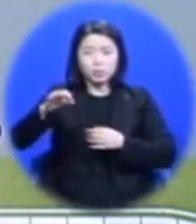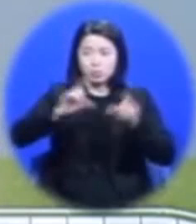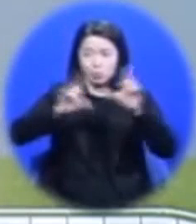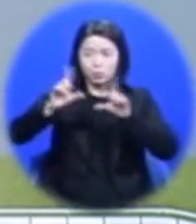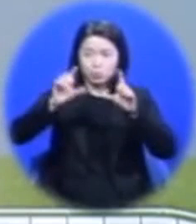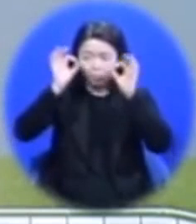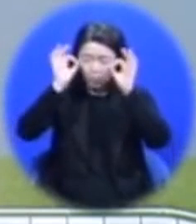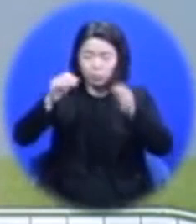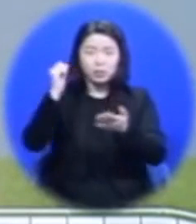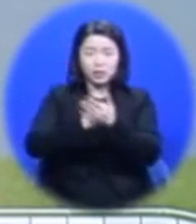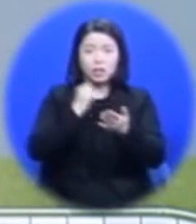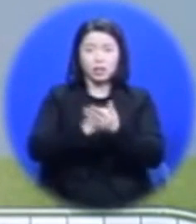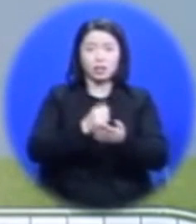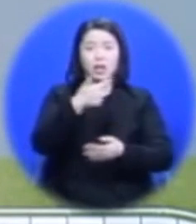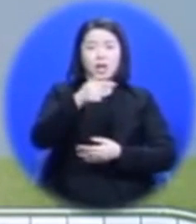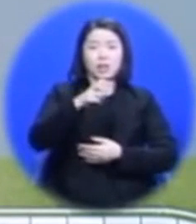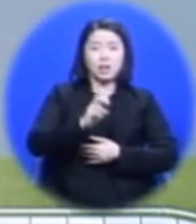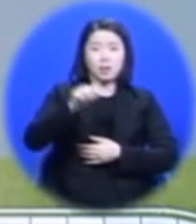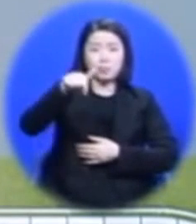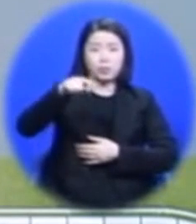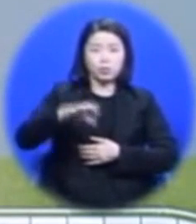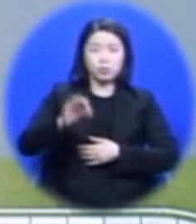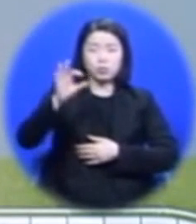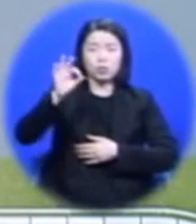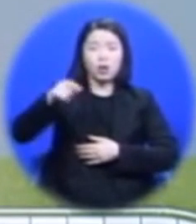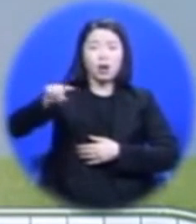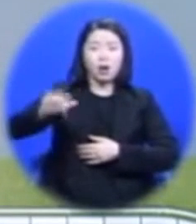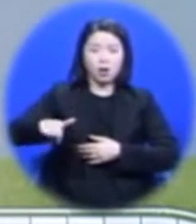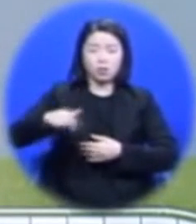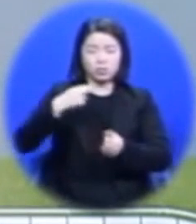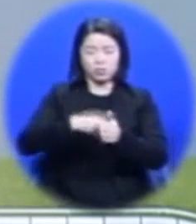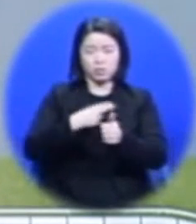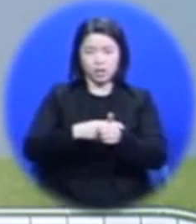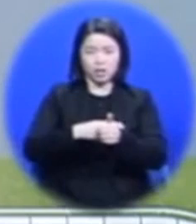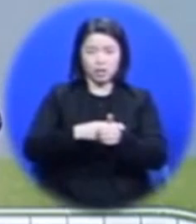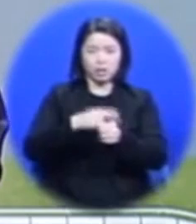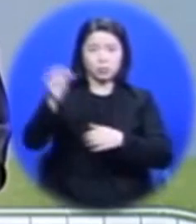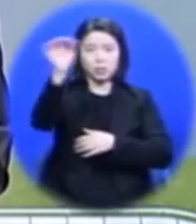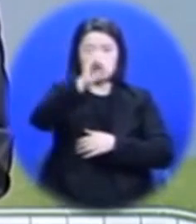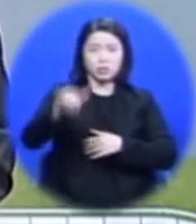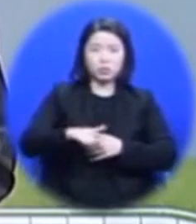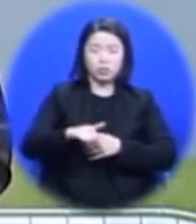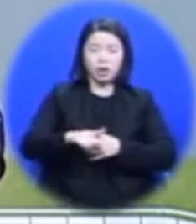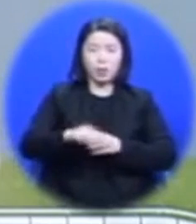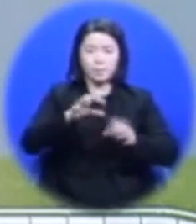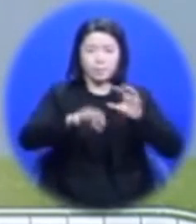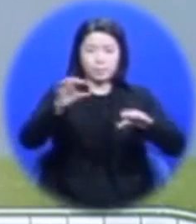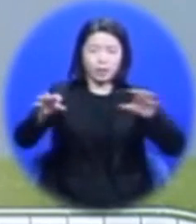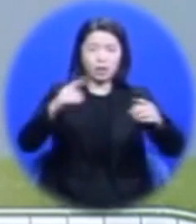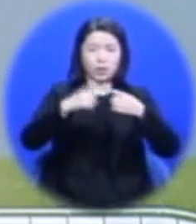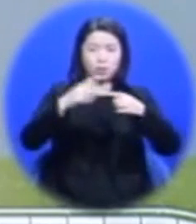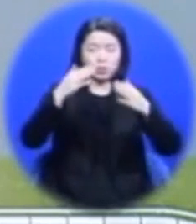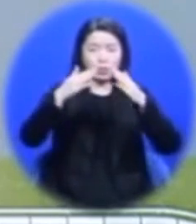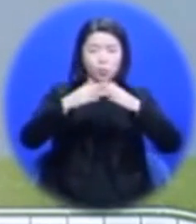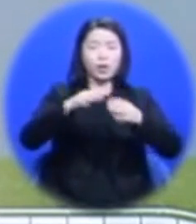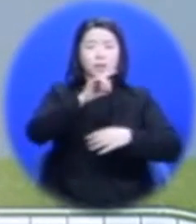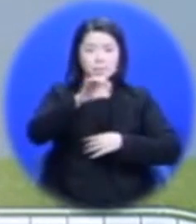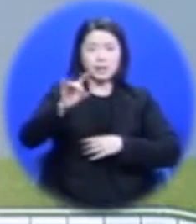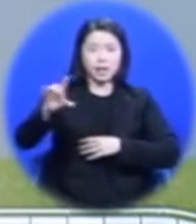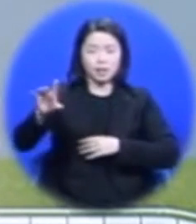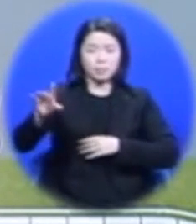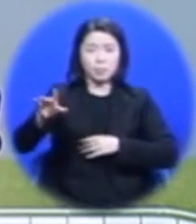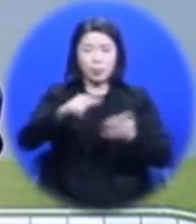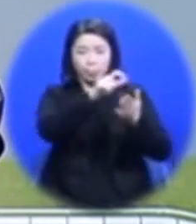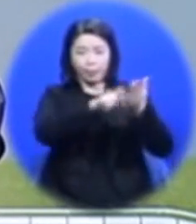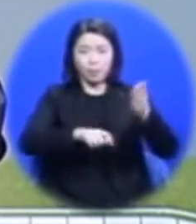안타까워했던 남궁옥 선생, 그분이 전국 방방곡곡에 있는 교회마다, 그분은